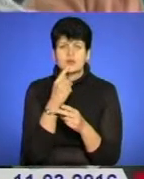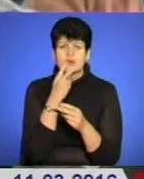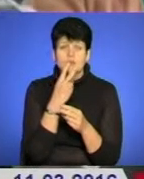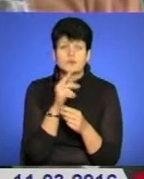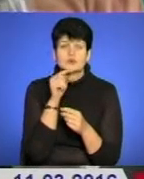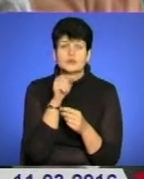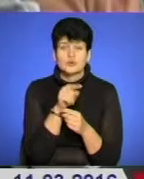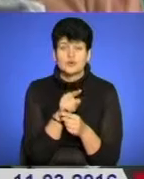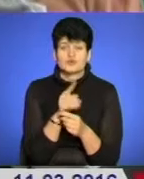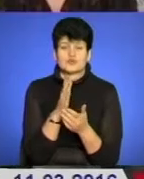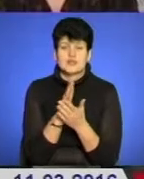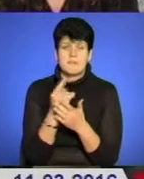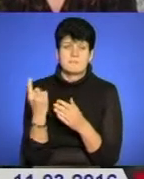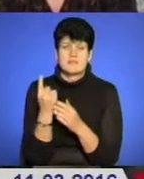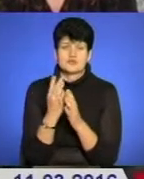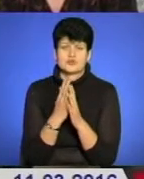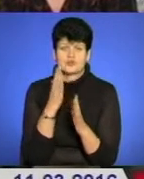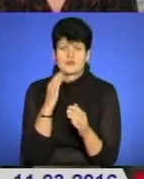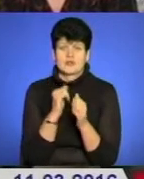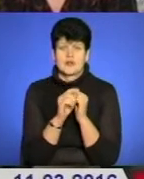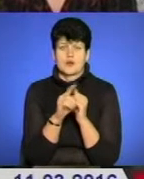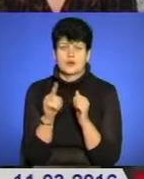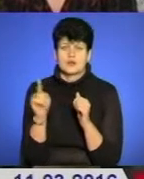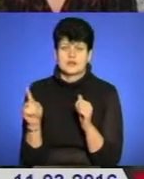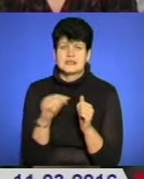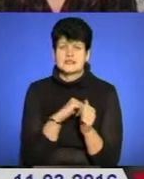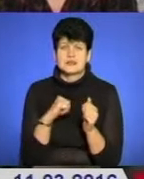того, що видається першочерговим для кожного.